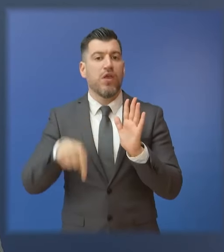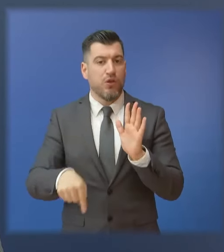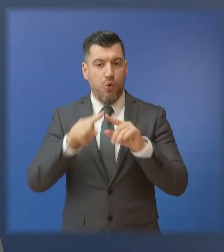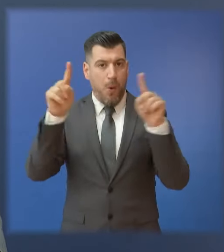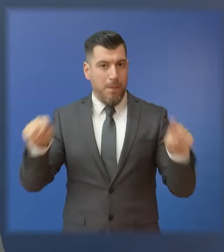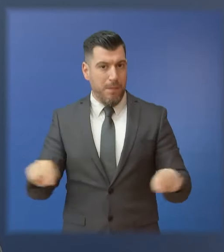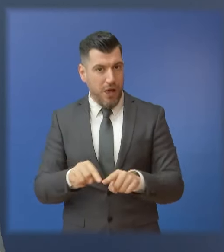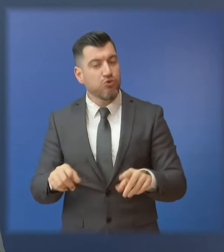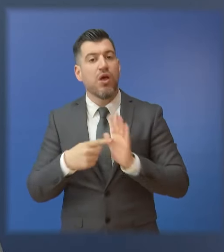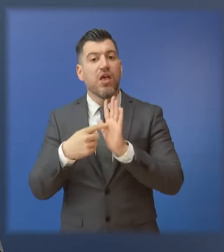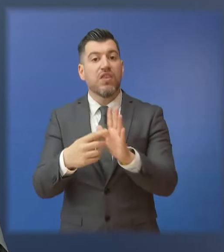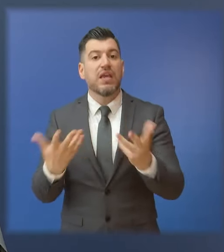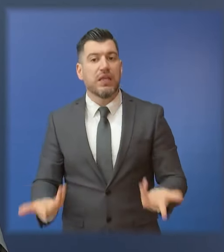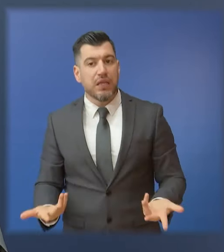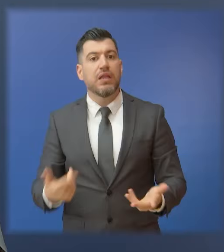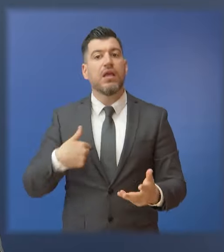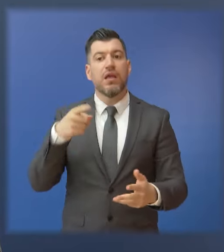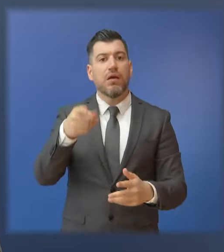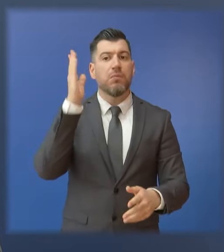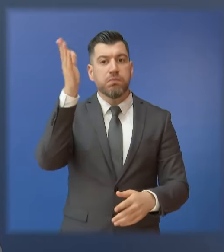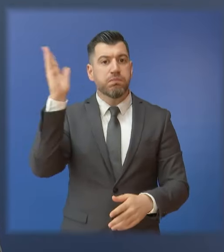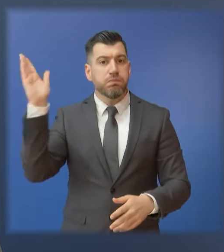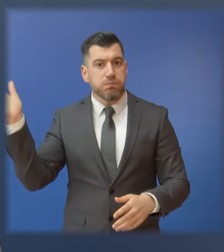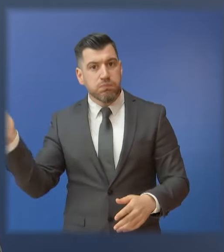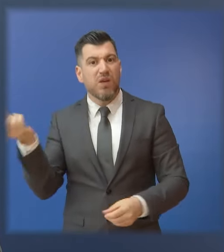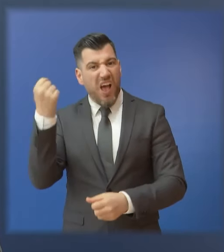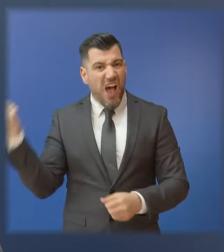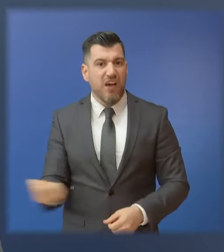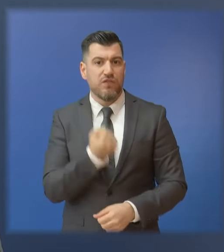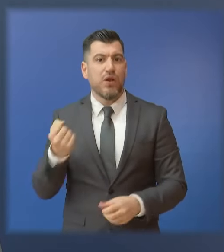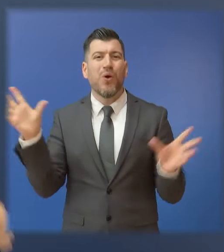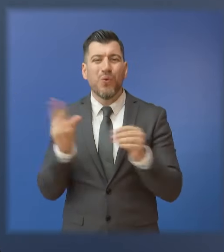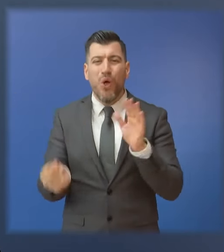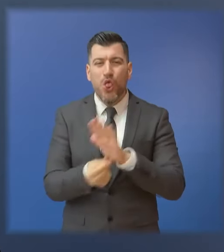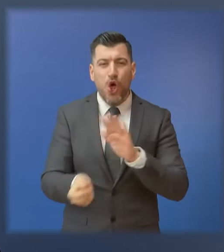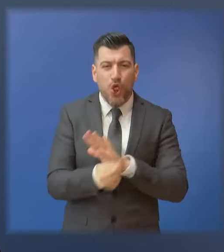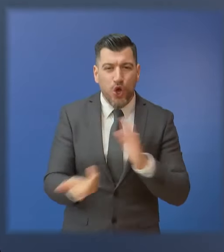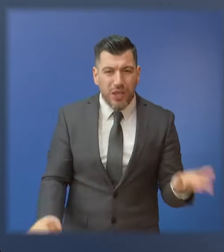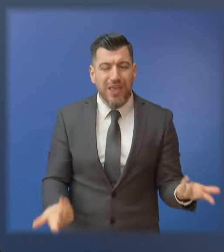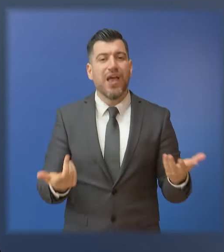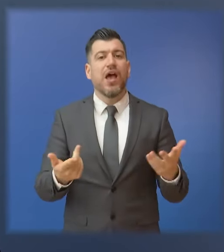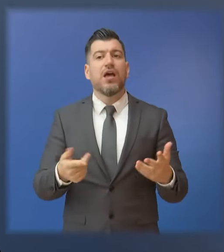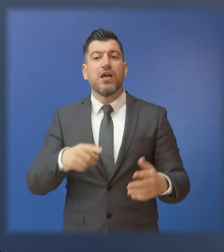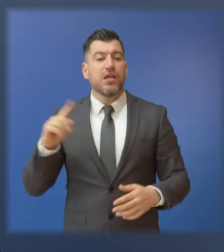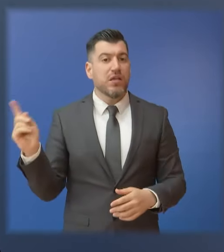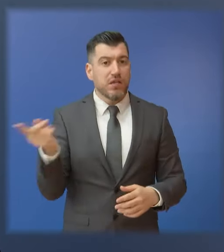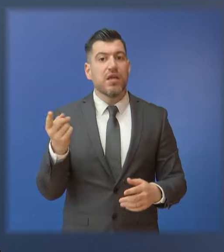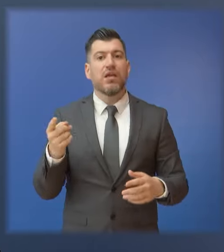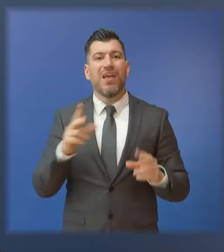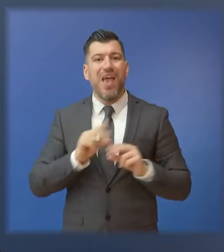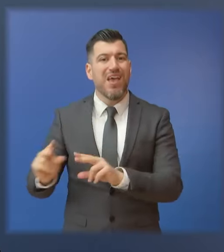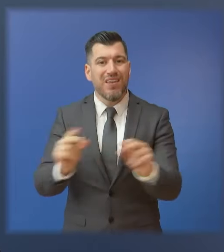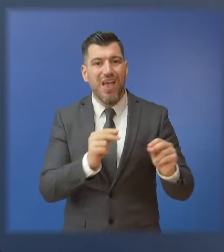αναβάθμιση της ευθύνης των νομικών προσώπων για δικ ήματα δωροδοκίας σε μία ενιαία και αποτελεσματική δικαστική διαδικασία η